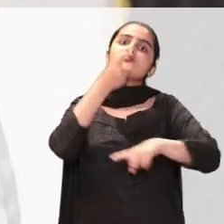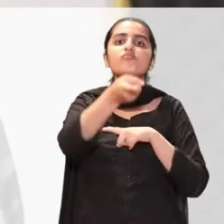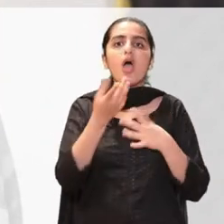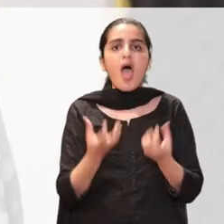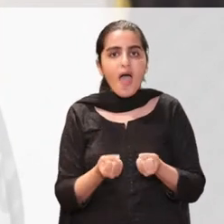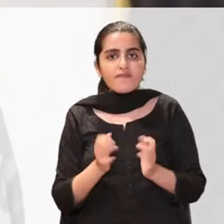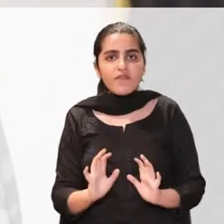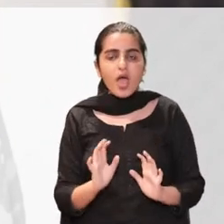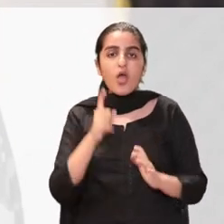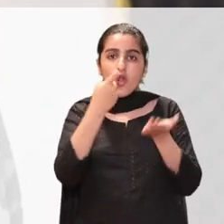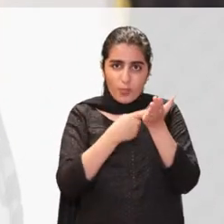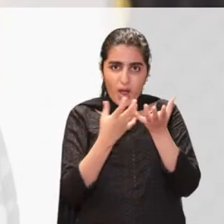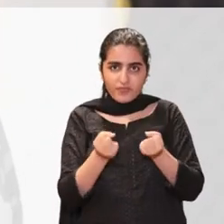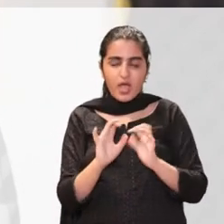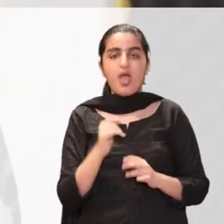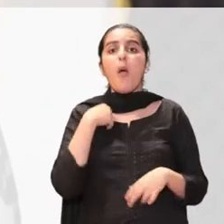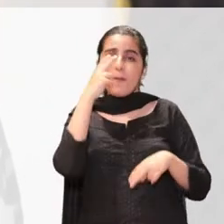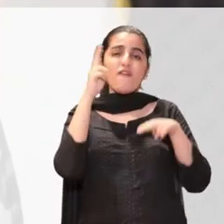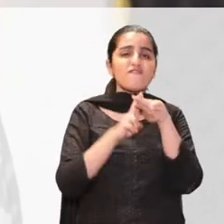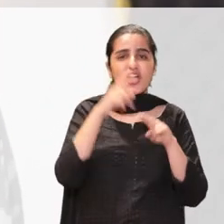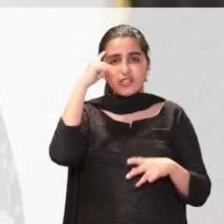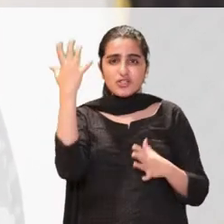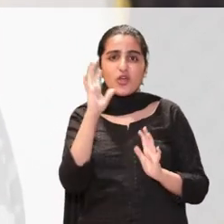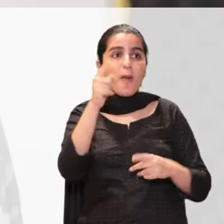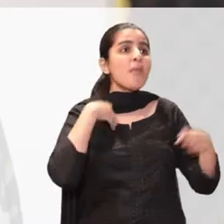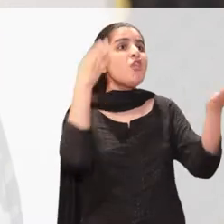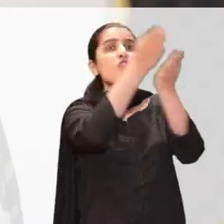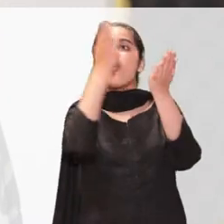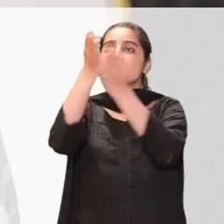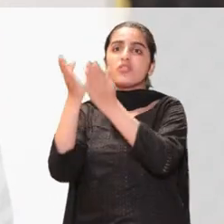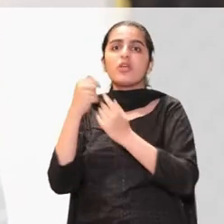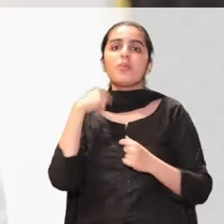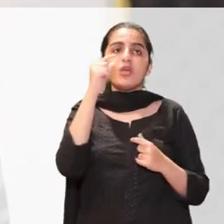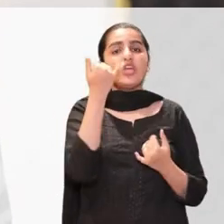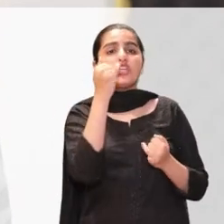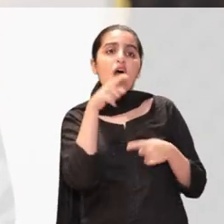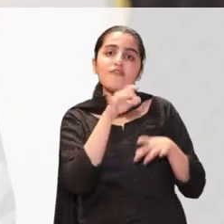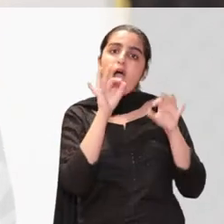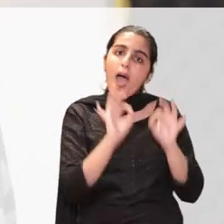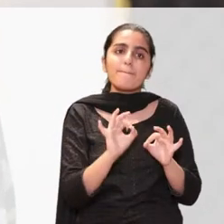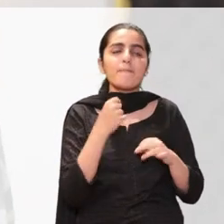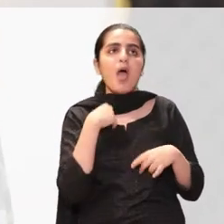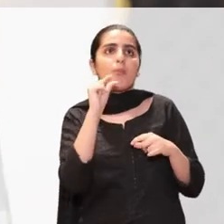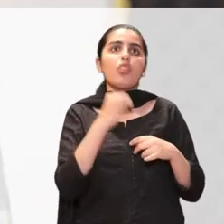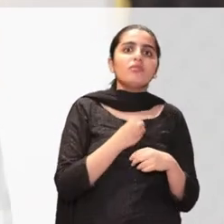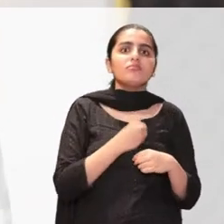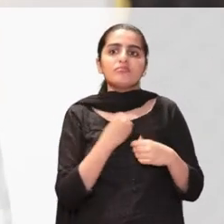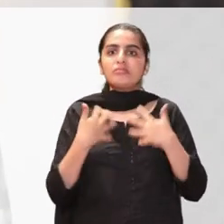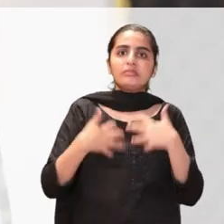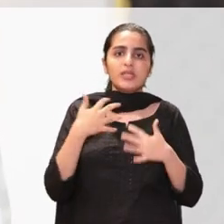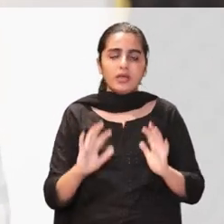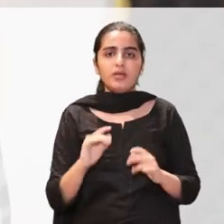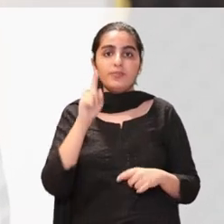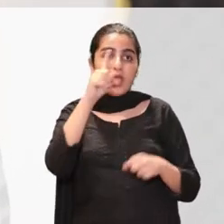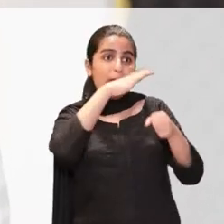रिमार्क्स अन्य जूनियर आईएस राइडिंग बाइक अभी से बैठा बता मेरे यजुर ब्रदर और उसकी शादी थी एक महीने पात मैं